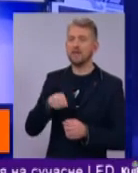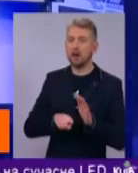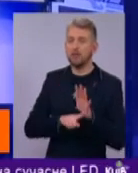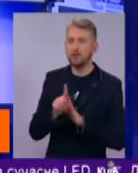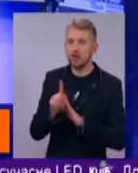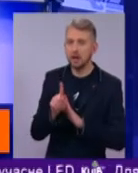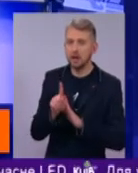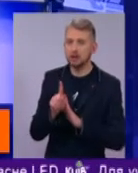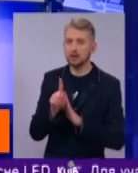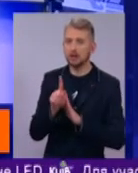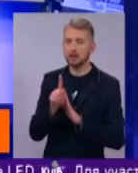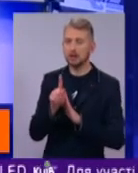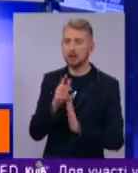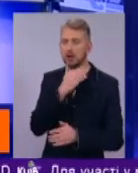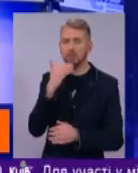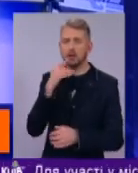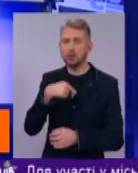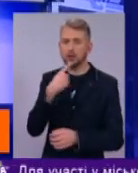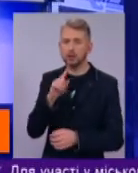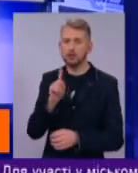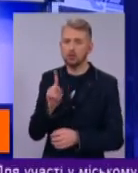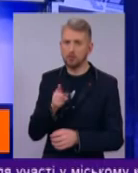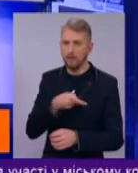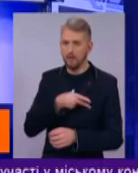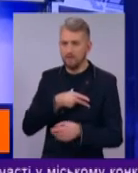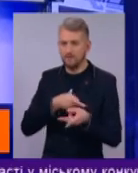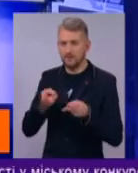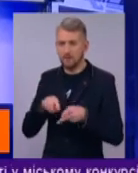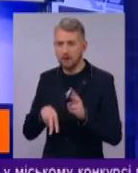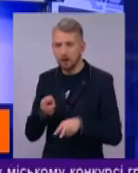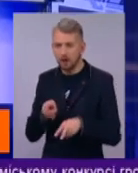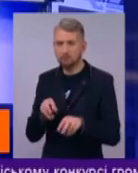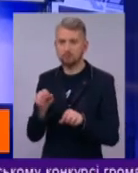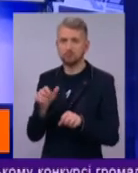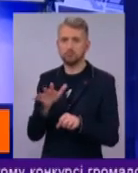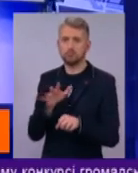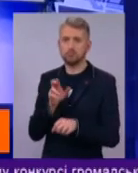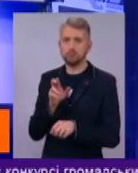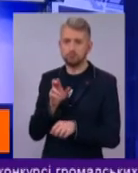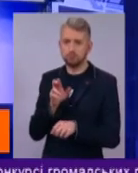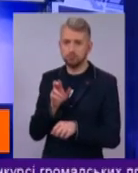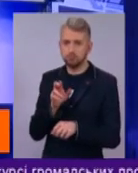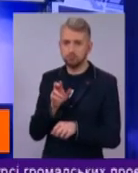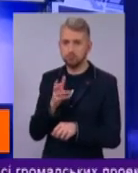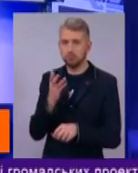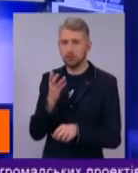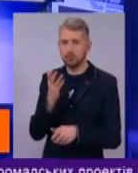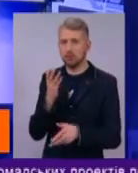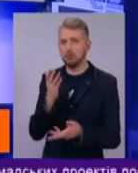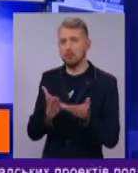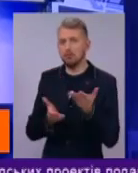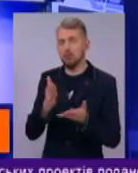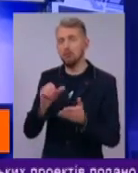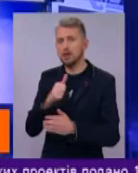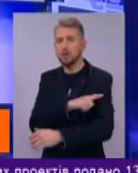що багато говорили, що втрат було б значно менше, якби ось перша